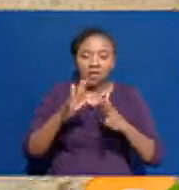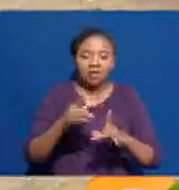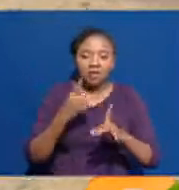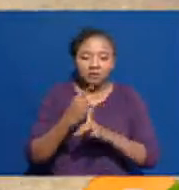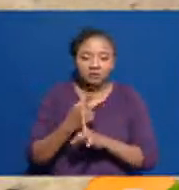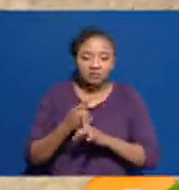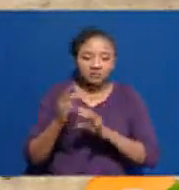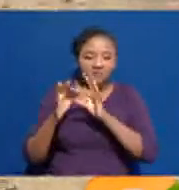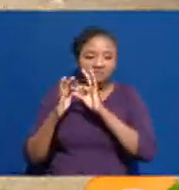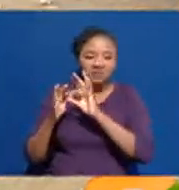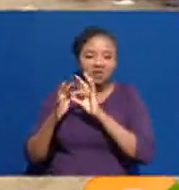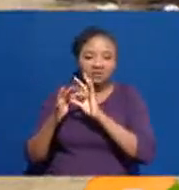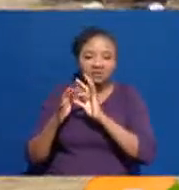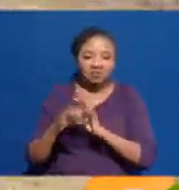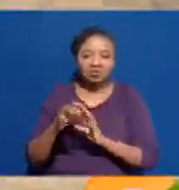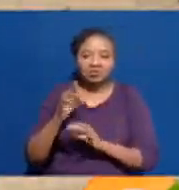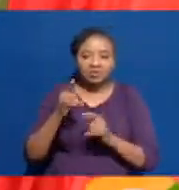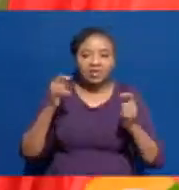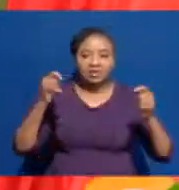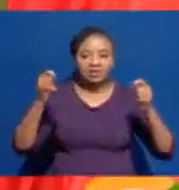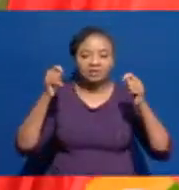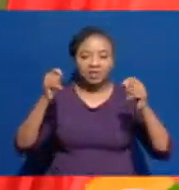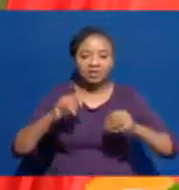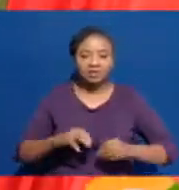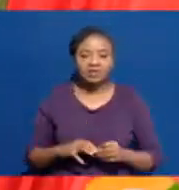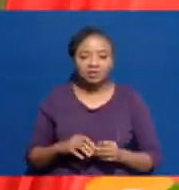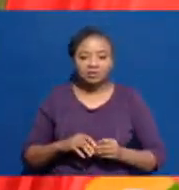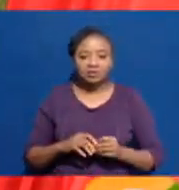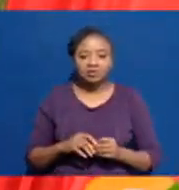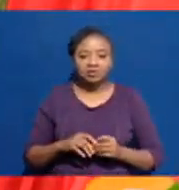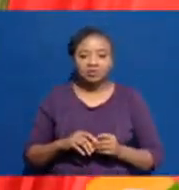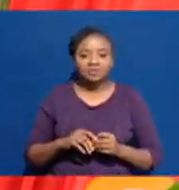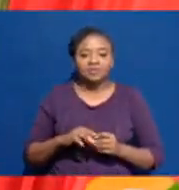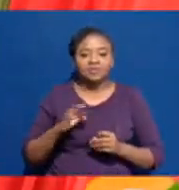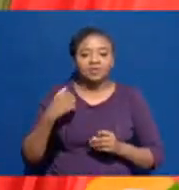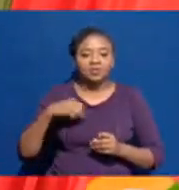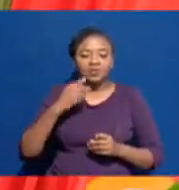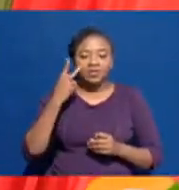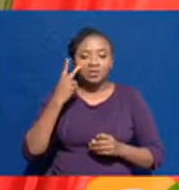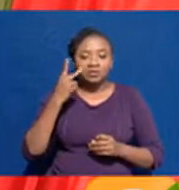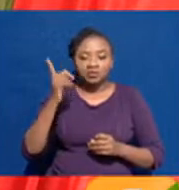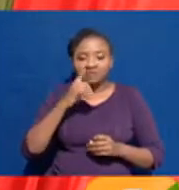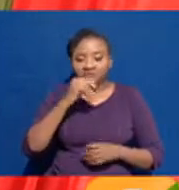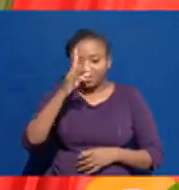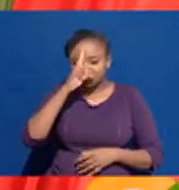wa Azimio kwenye maandamano. Tuliona polisi jambazi